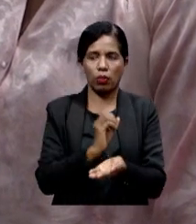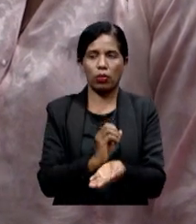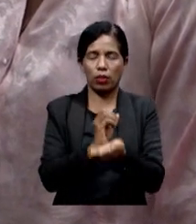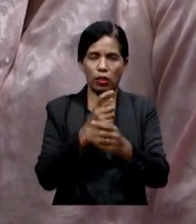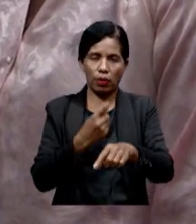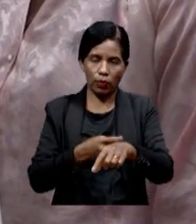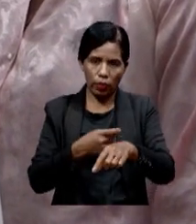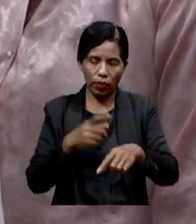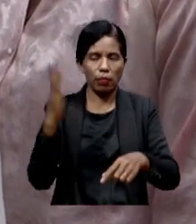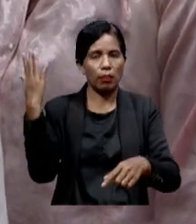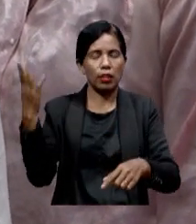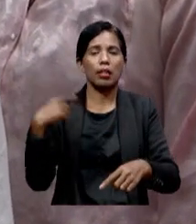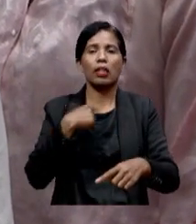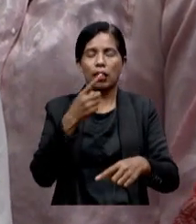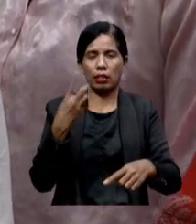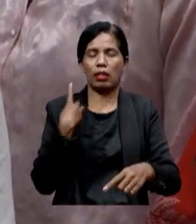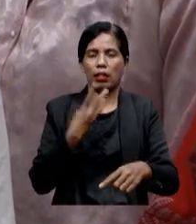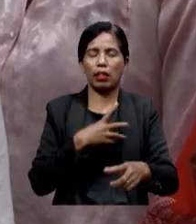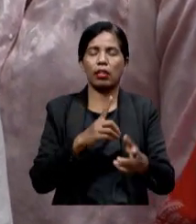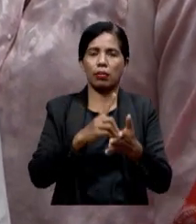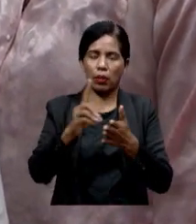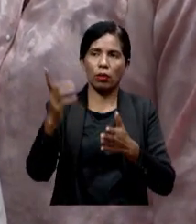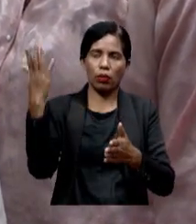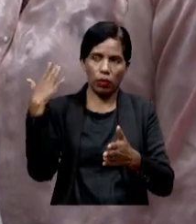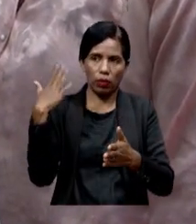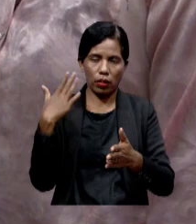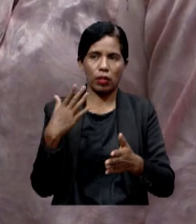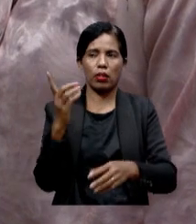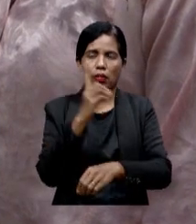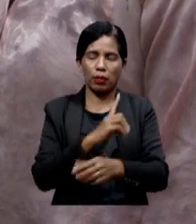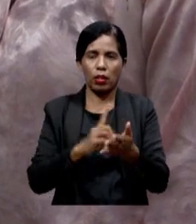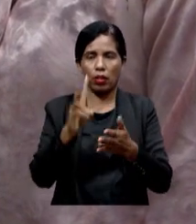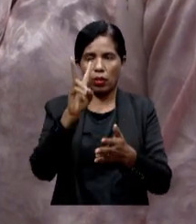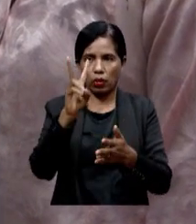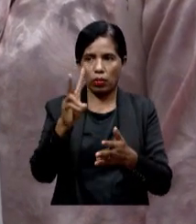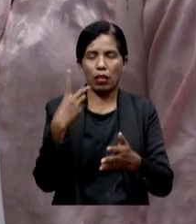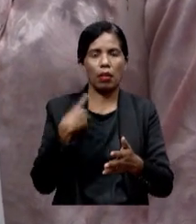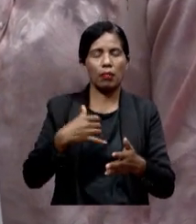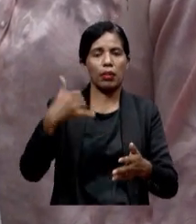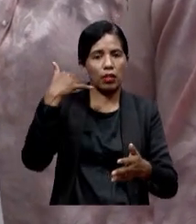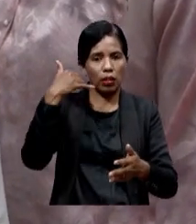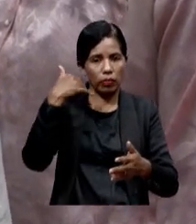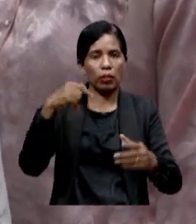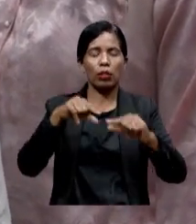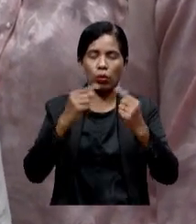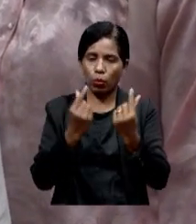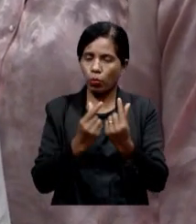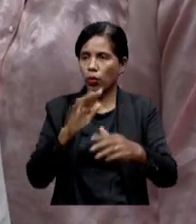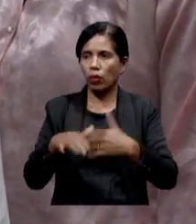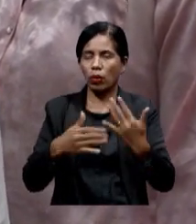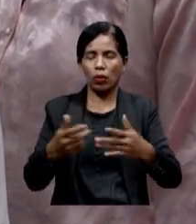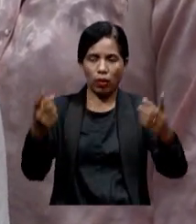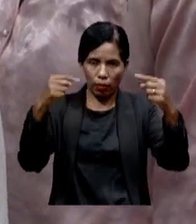neba siradehan, kulia mai ami dehan, iha semana kotu ka semana rua ni larang, ami se kontaktu grupo sira utotu. Mai